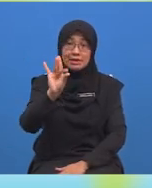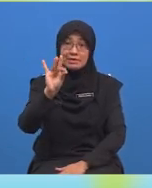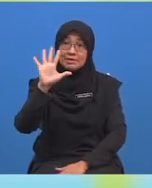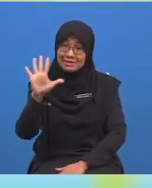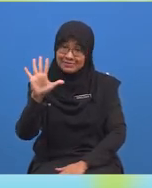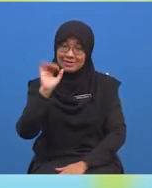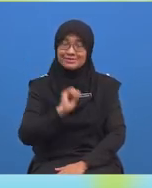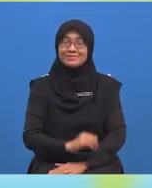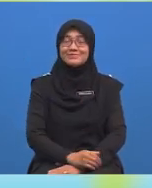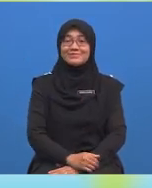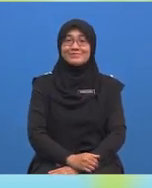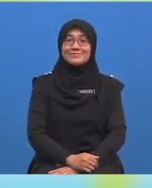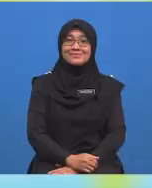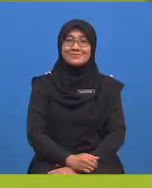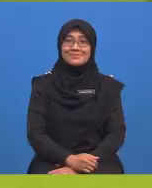4.585.